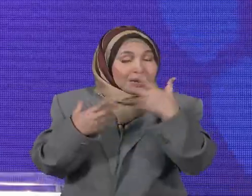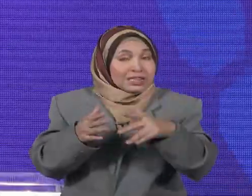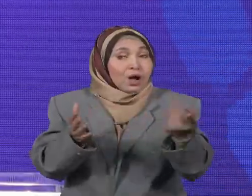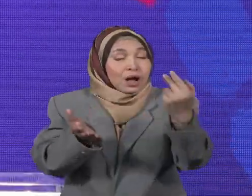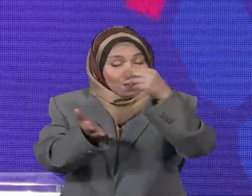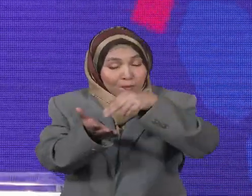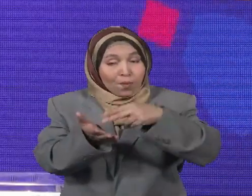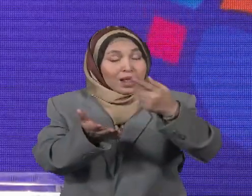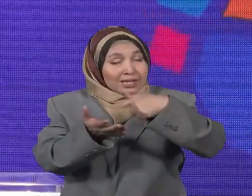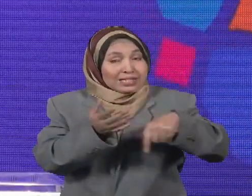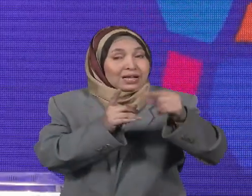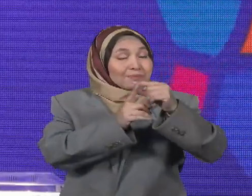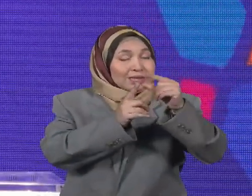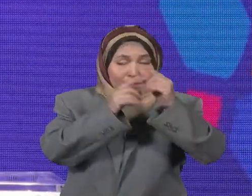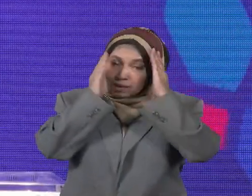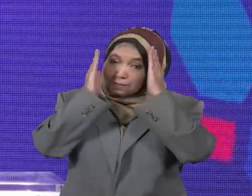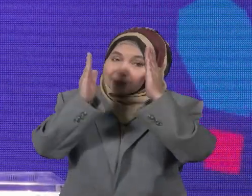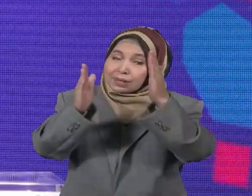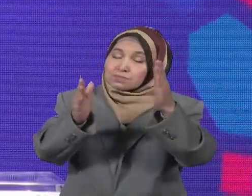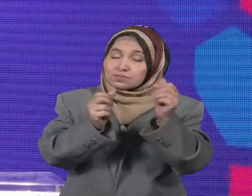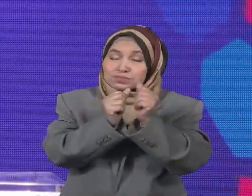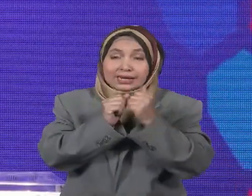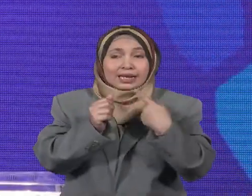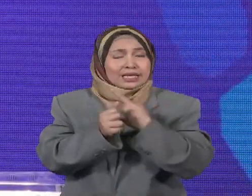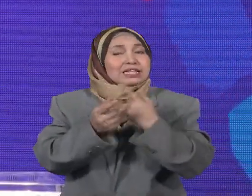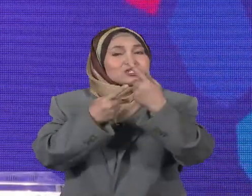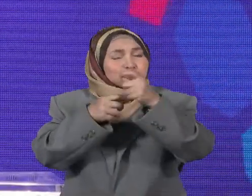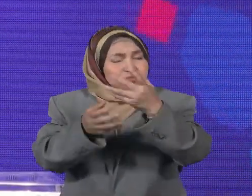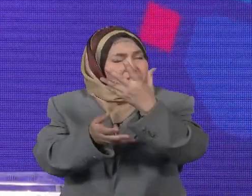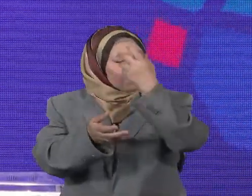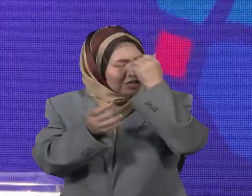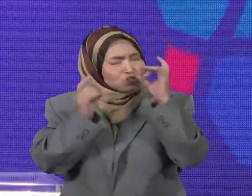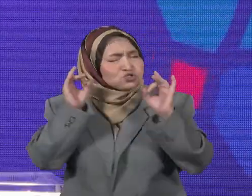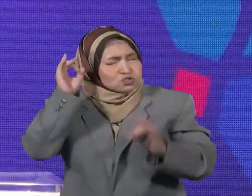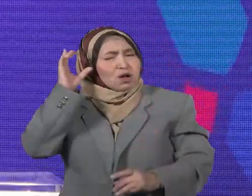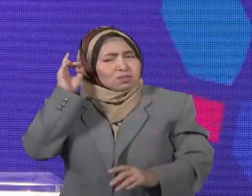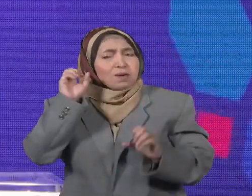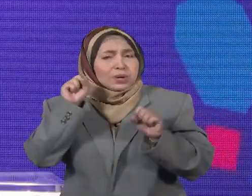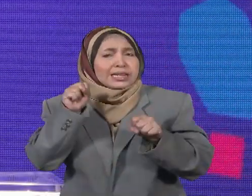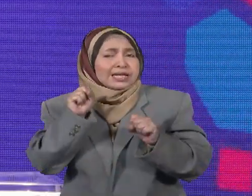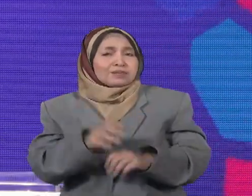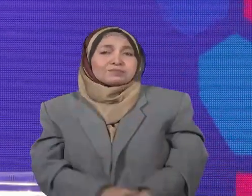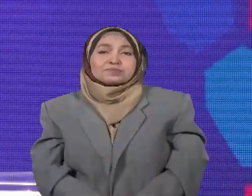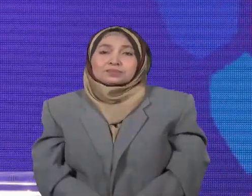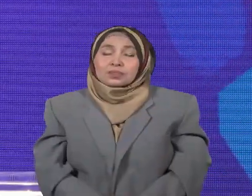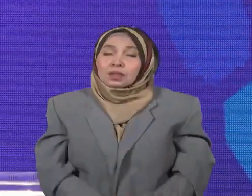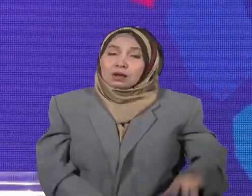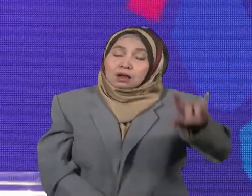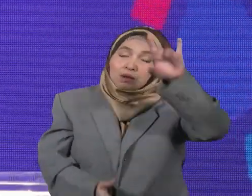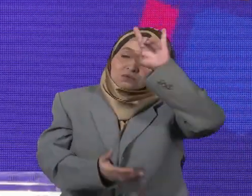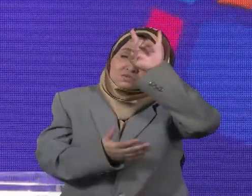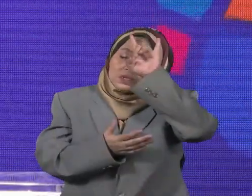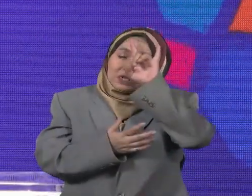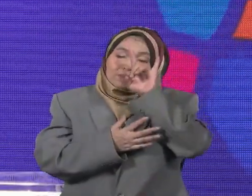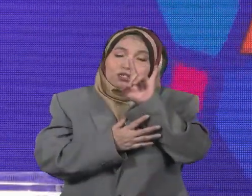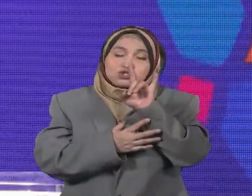kaji kalimah-kalimah yang perlu kita beri perhatian, mari kita cuba hafal. InsyaAllah boleh ni, satu ayat ni, insyaAllah. A'udzu billahi